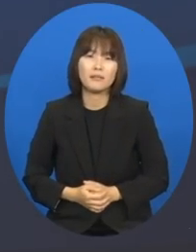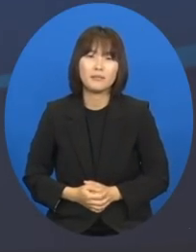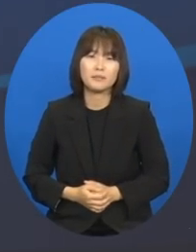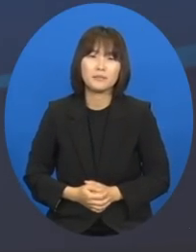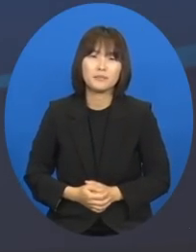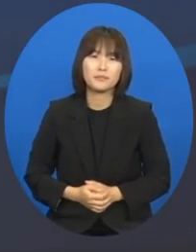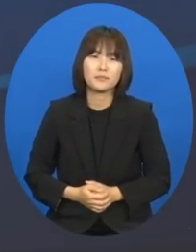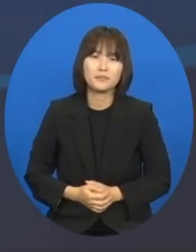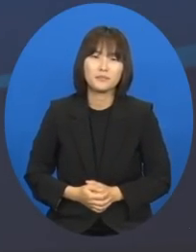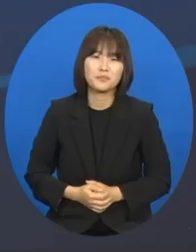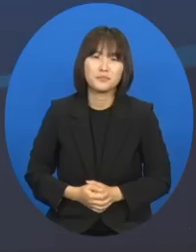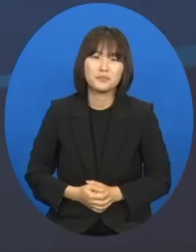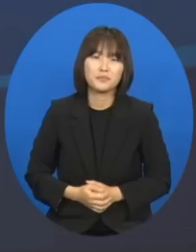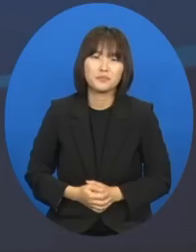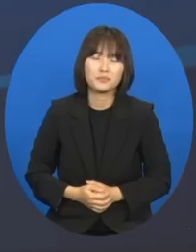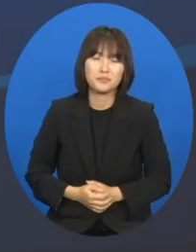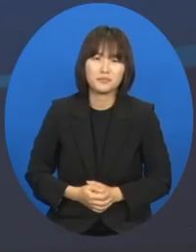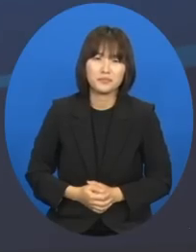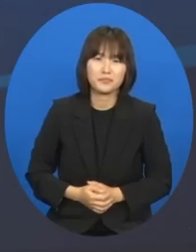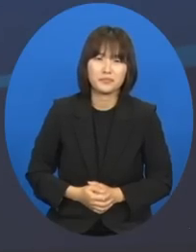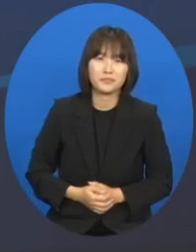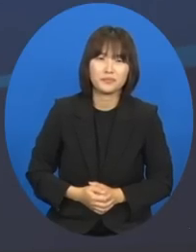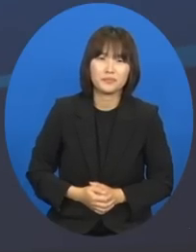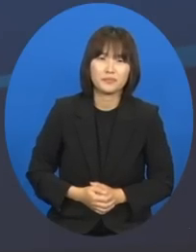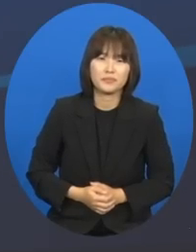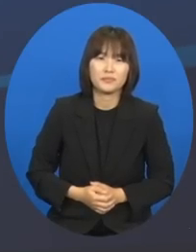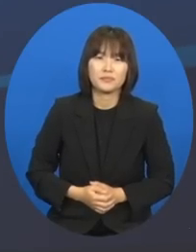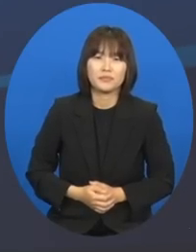결핍은 항상 인생을 강하게 만듭니다